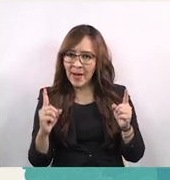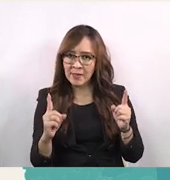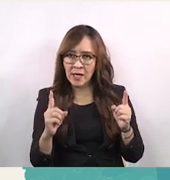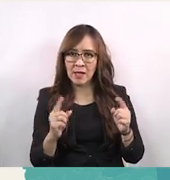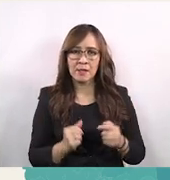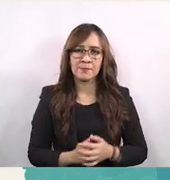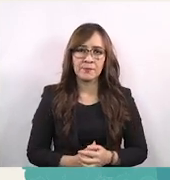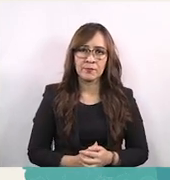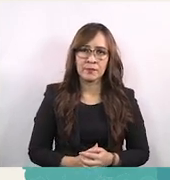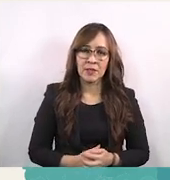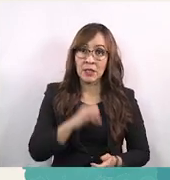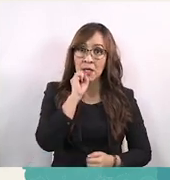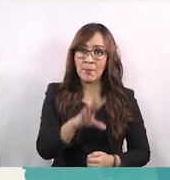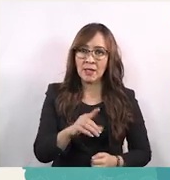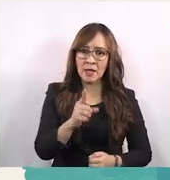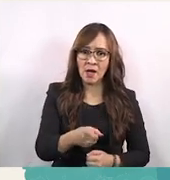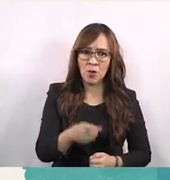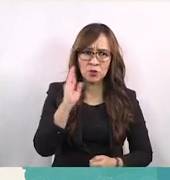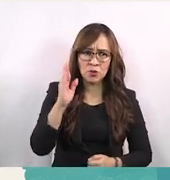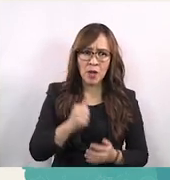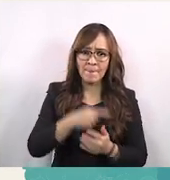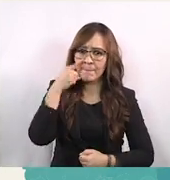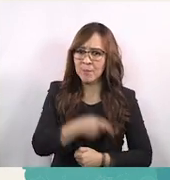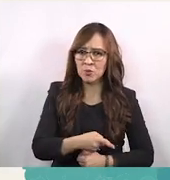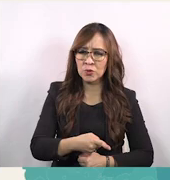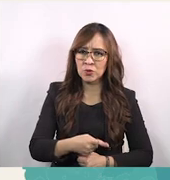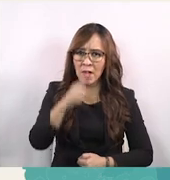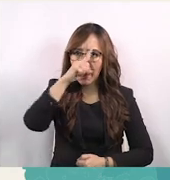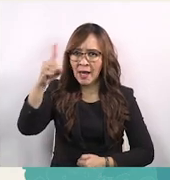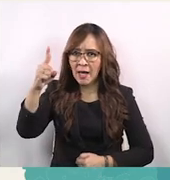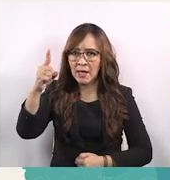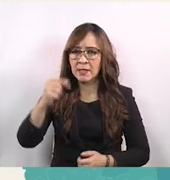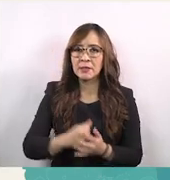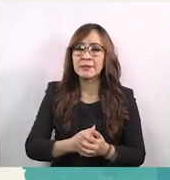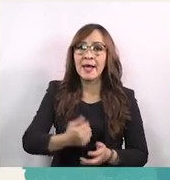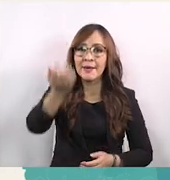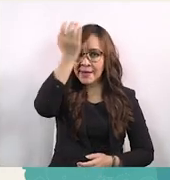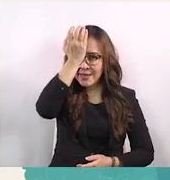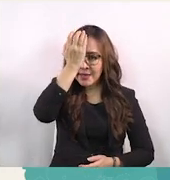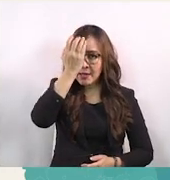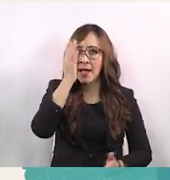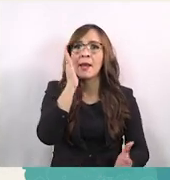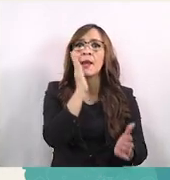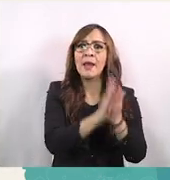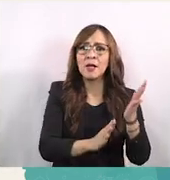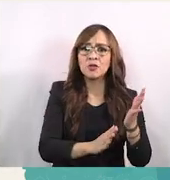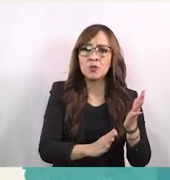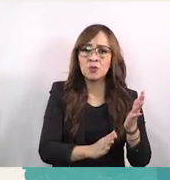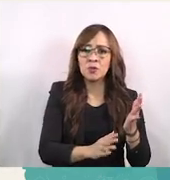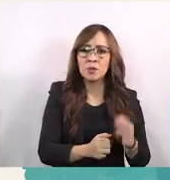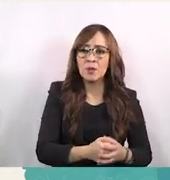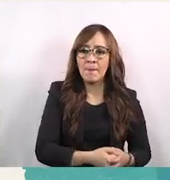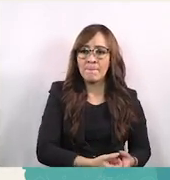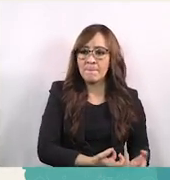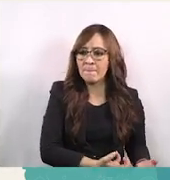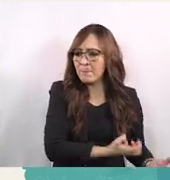mereka harus naik saksi terhadap dia dengan mengatakan kotal mengutuk Allah dan raja sesudah itu bawalah dia keluaran nempelnya dengan batu Sampai